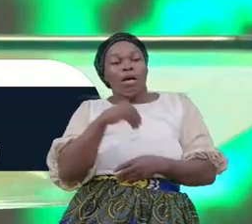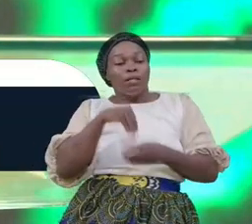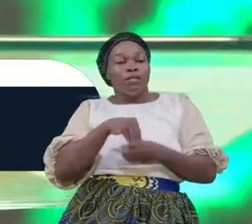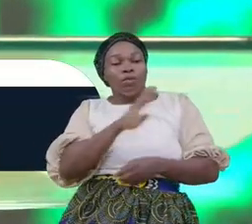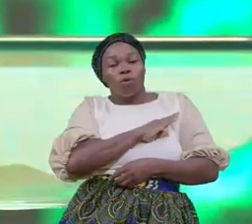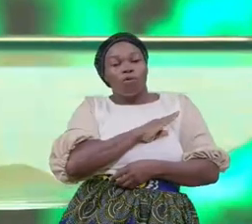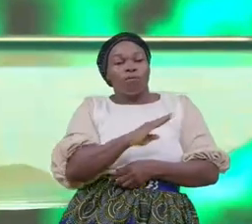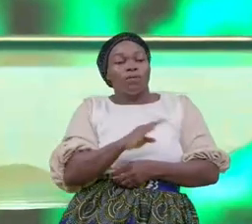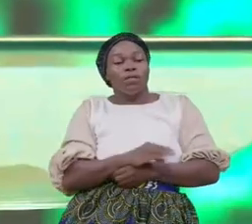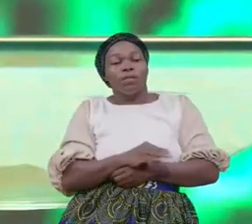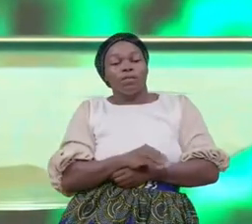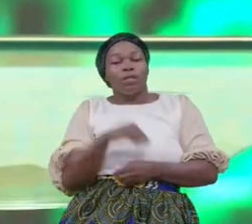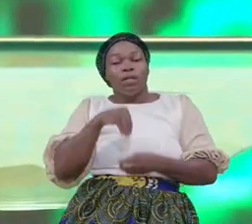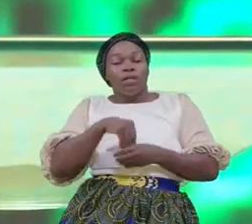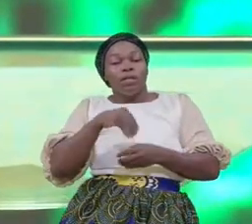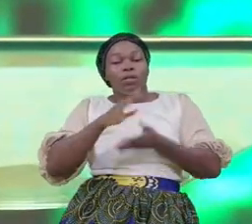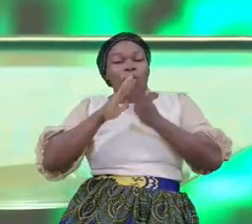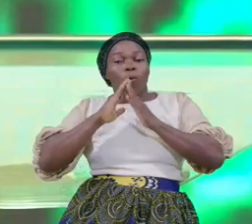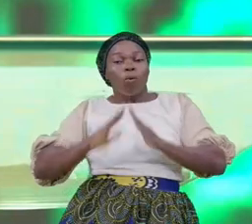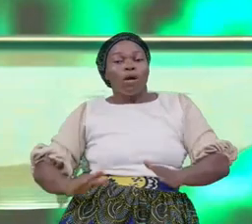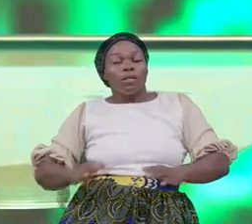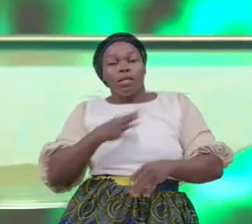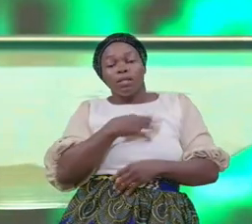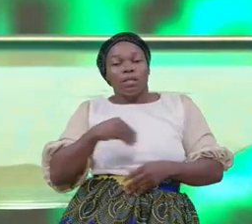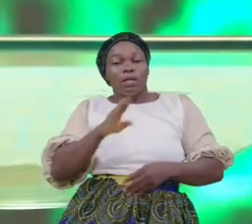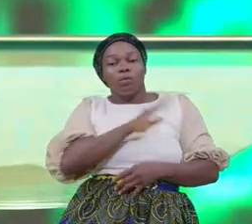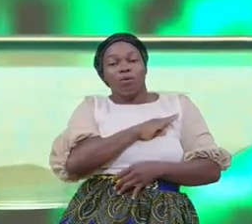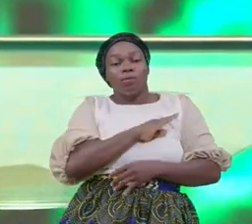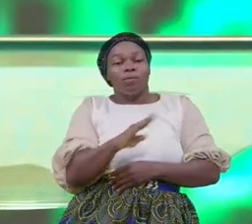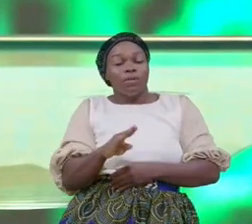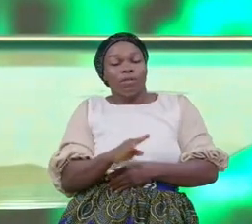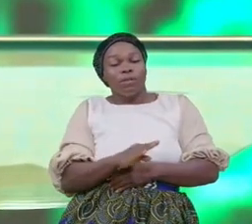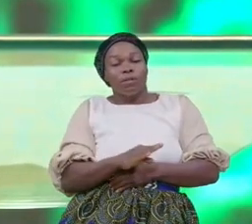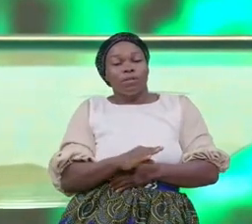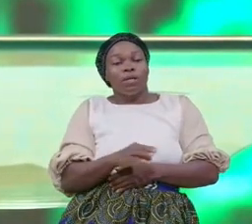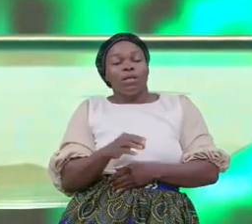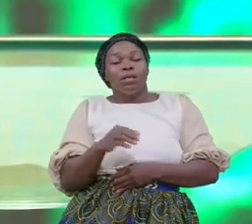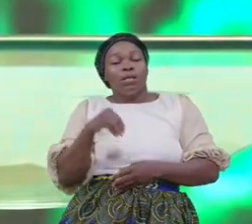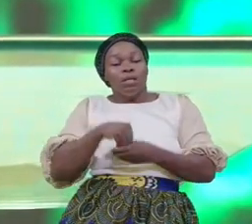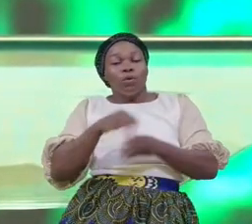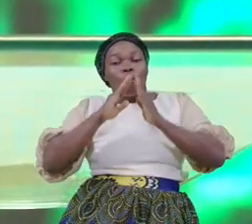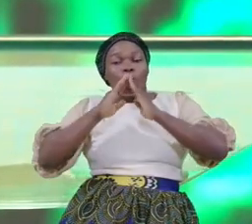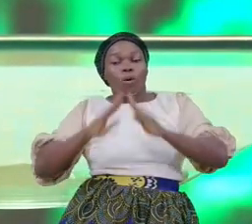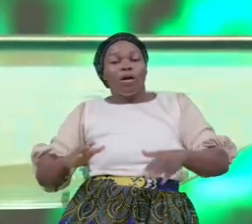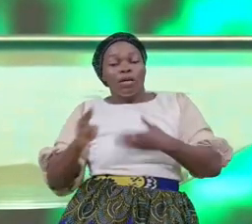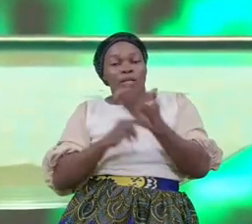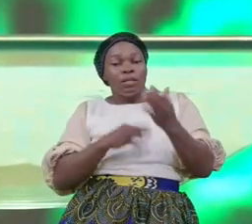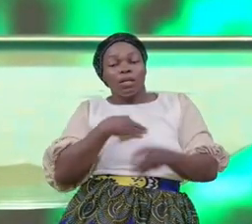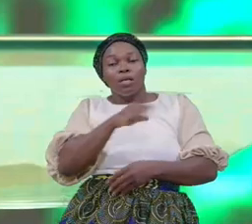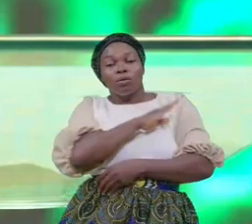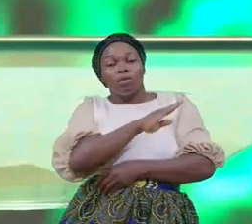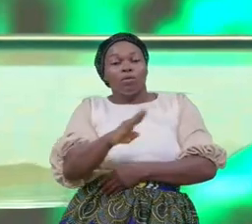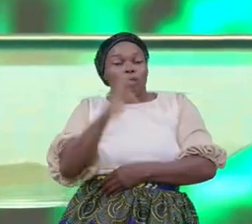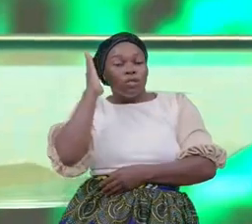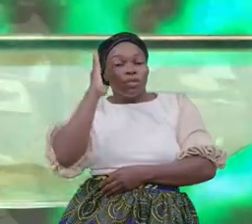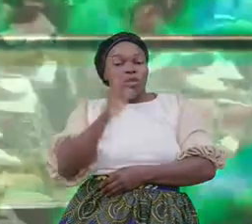repos que sera votre salut. C'est dans la tranquillité et le repos. C'est dans la tranquillité et le repos que